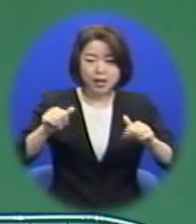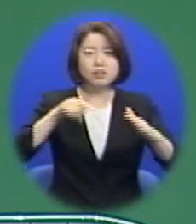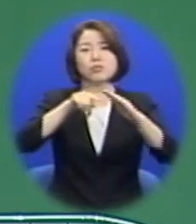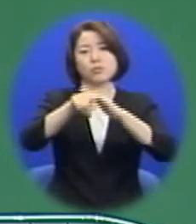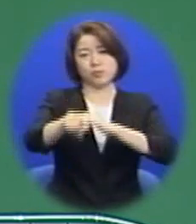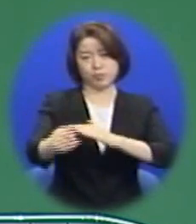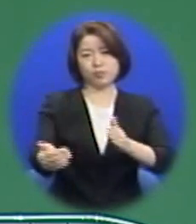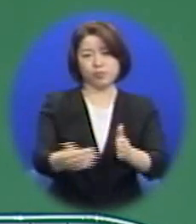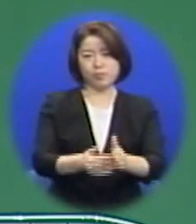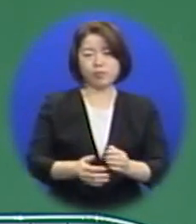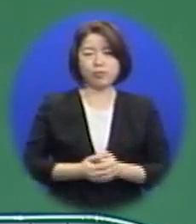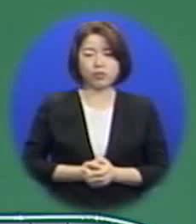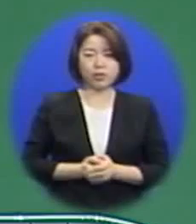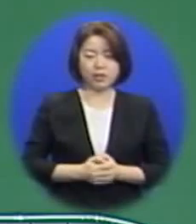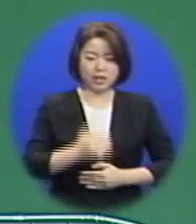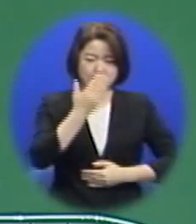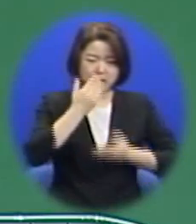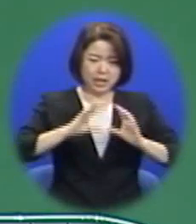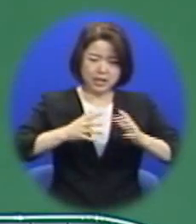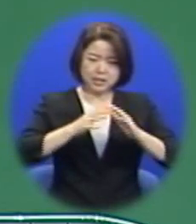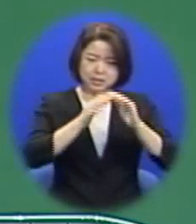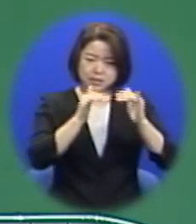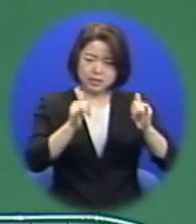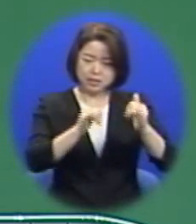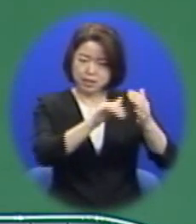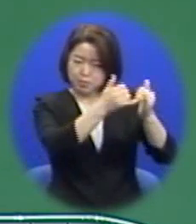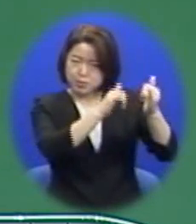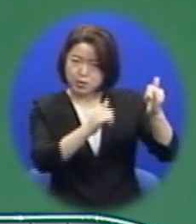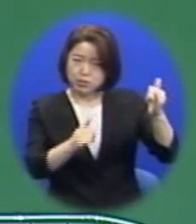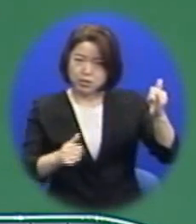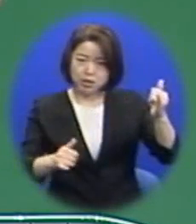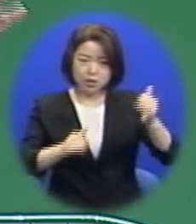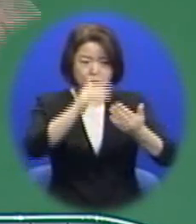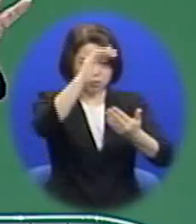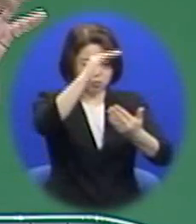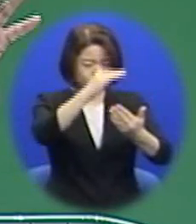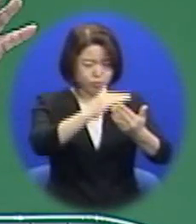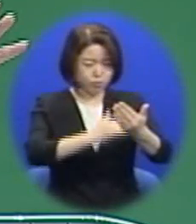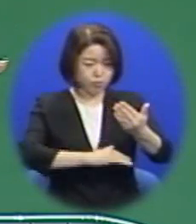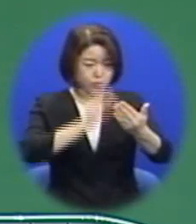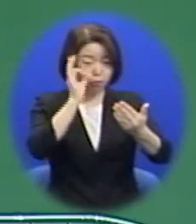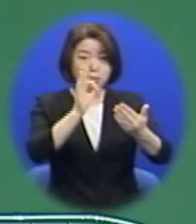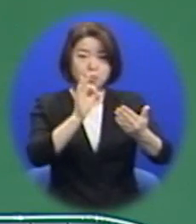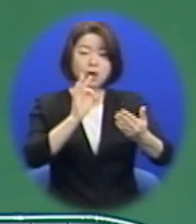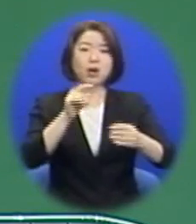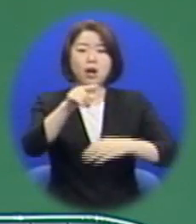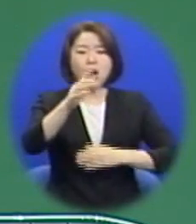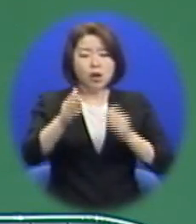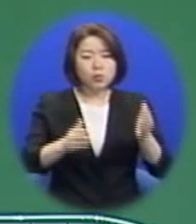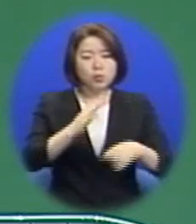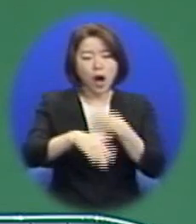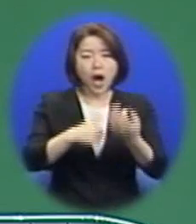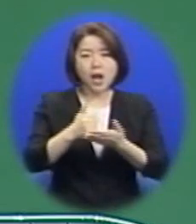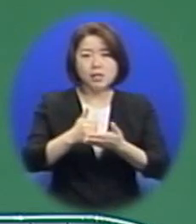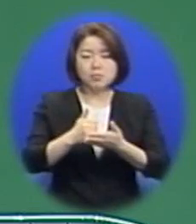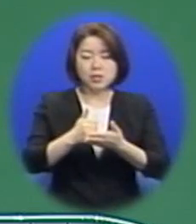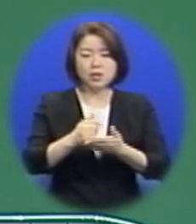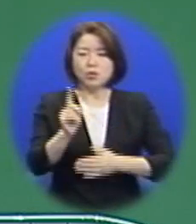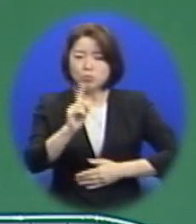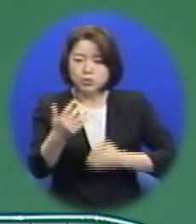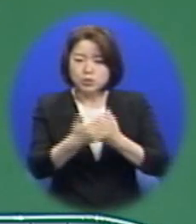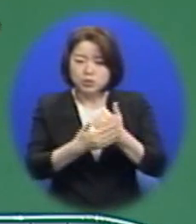이스라엘의 역사를 쭉 훑어보면서 하나님이 그동안에 어떤 은혜를 주셨는지를 시편 기자가